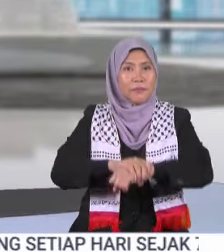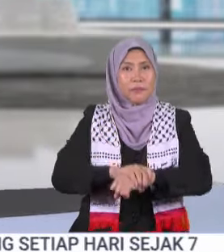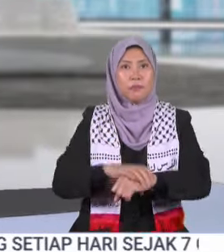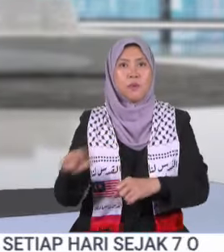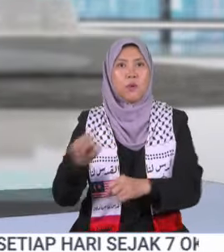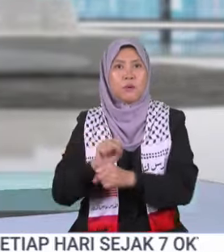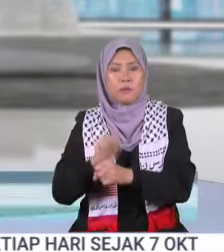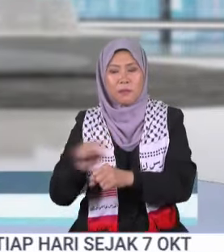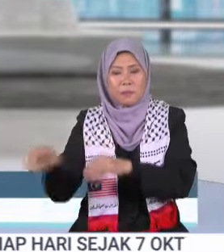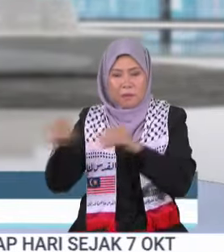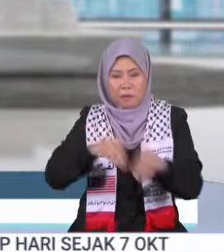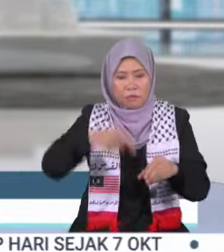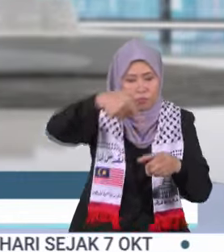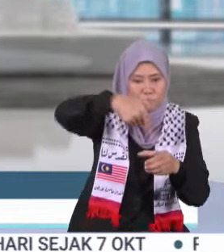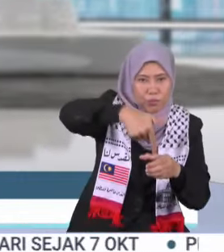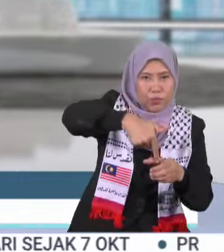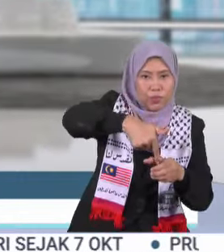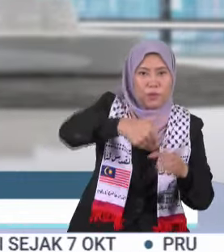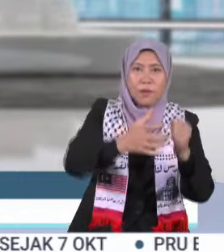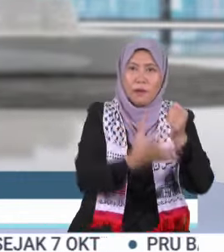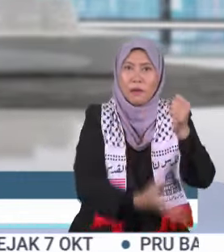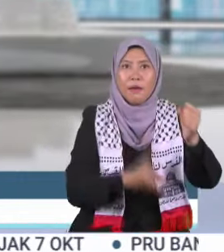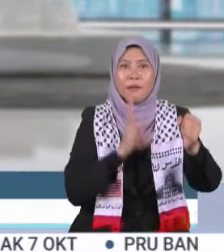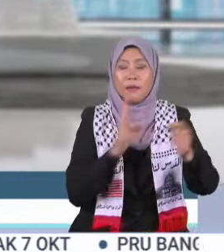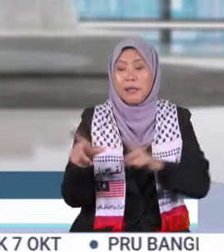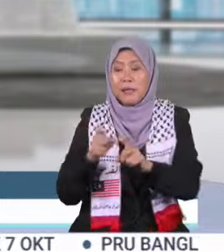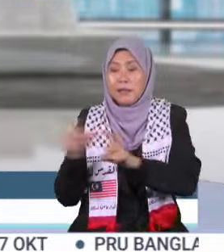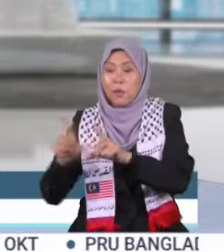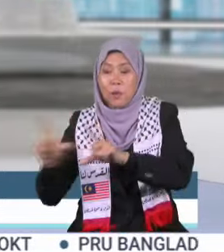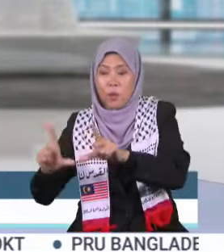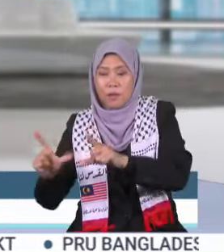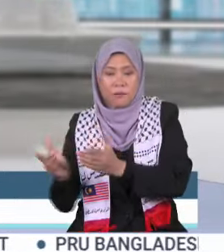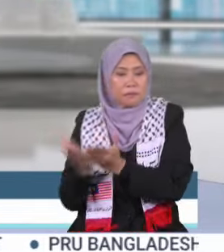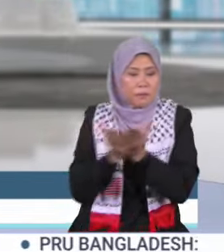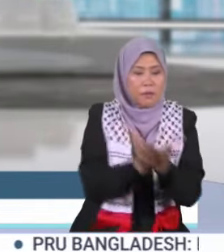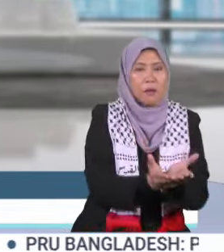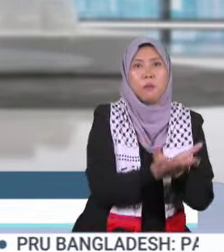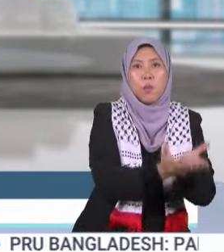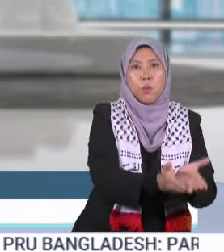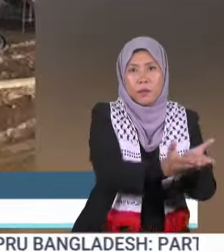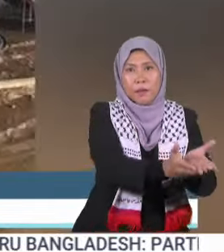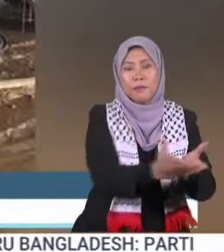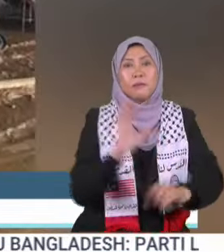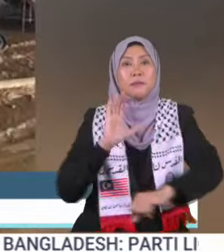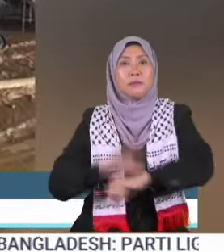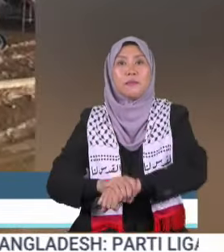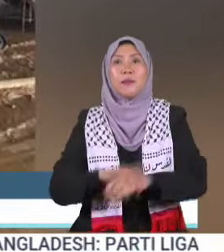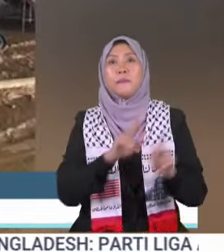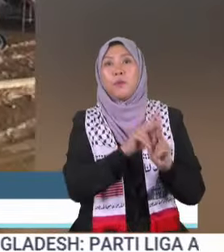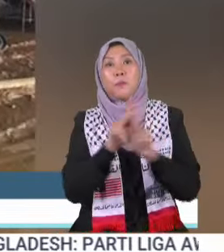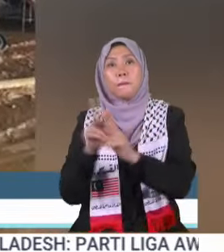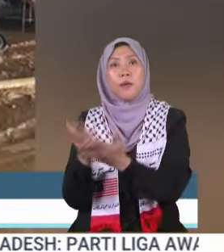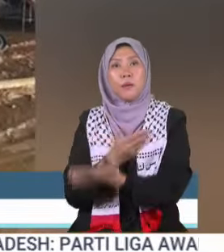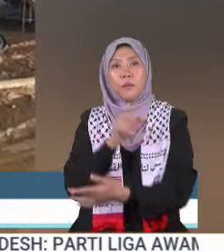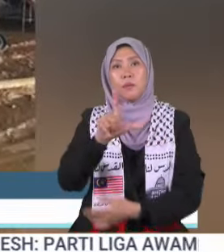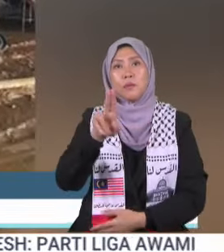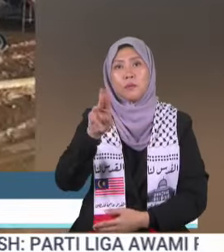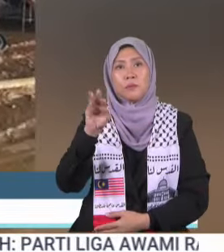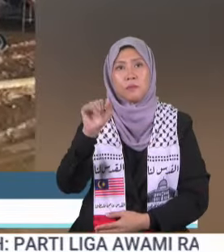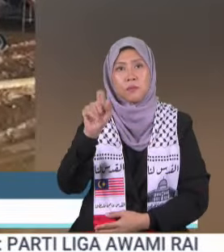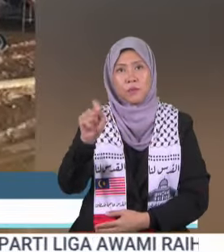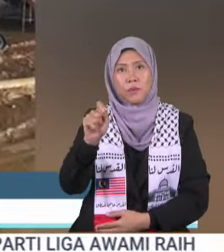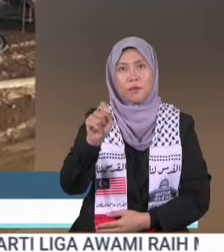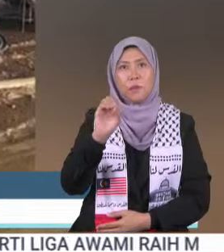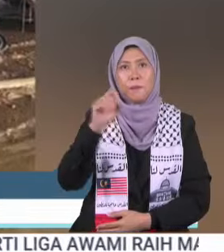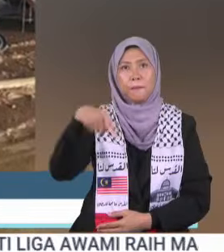melakukan kerja pemindahan bahan api terbabit daripada Lori ke sebuah bot tunda penahanan dibuat di Kampung Baru lumut menerusi optiris